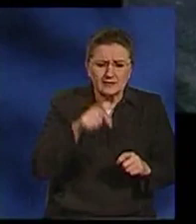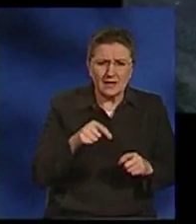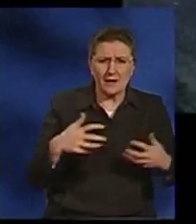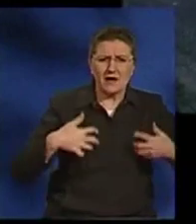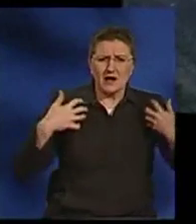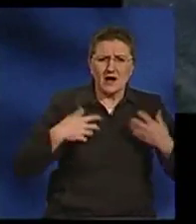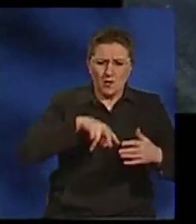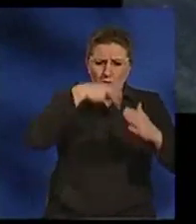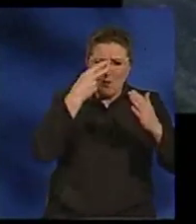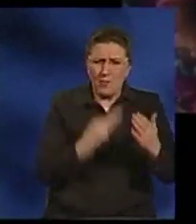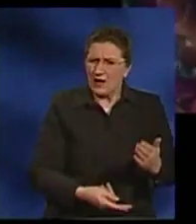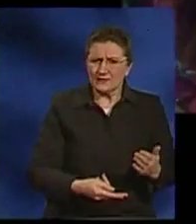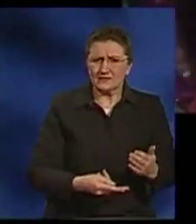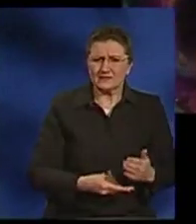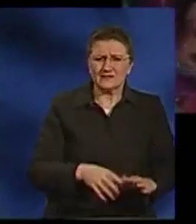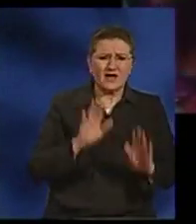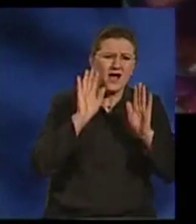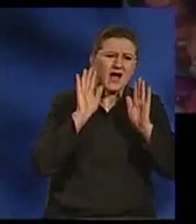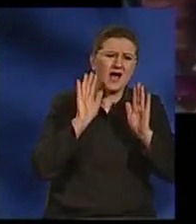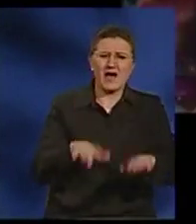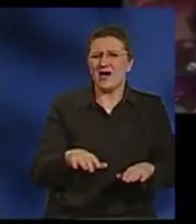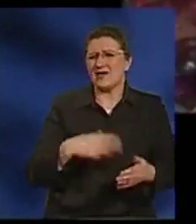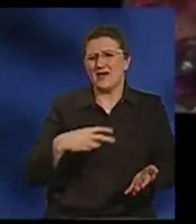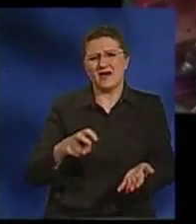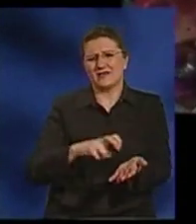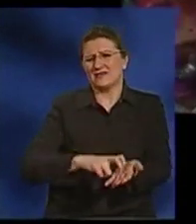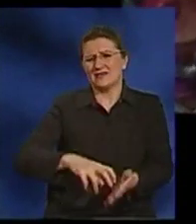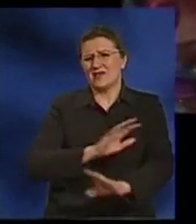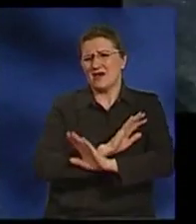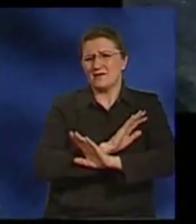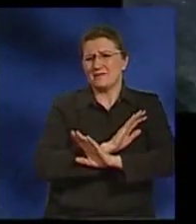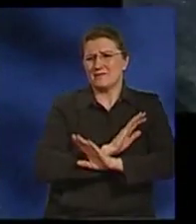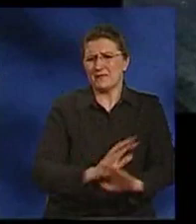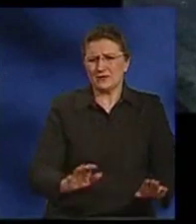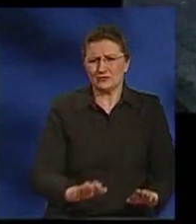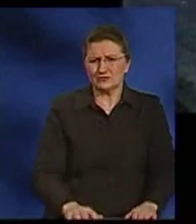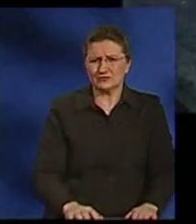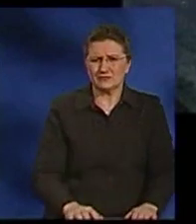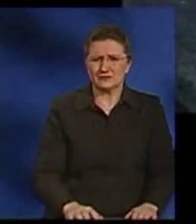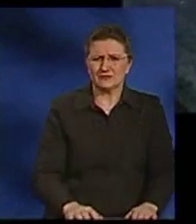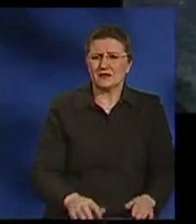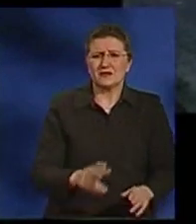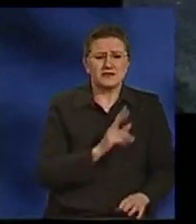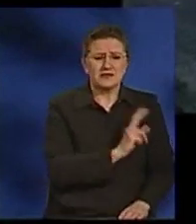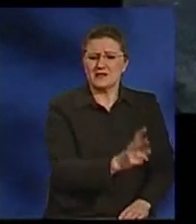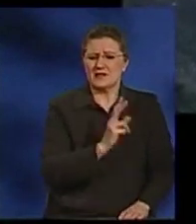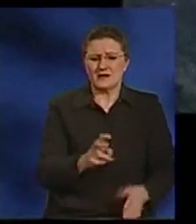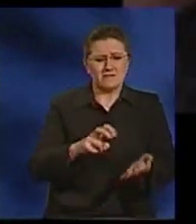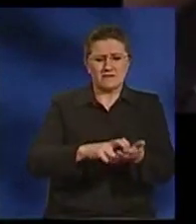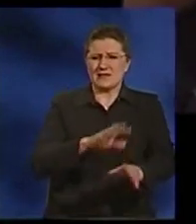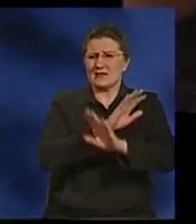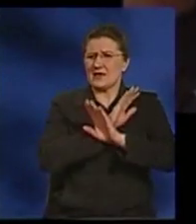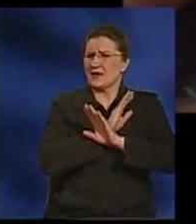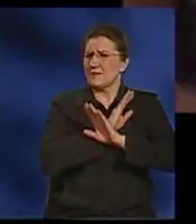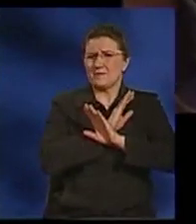Галпа Ай, плевать я хотел На это страшилище А никого я не боюсь Давить лишь